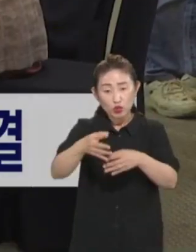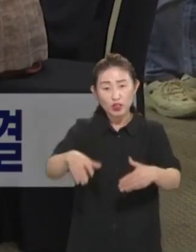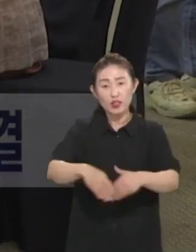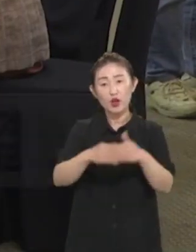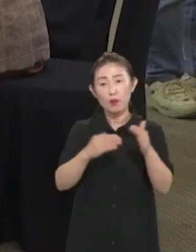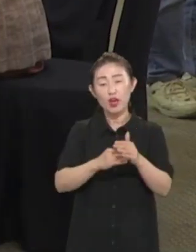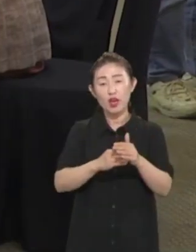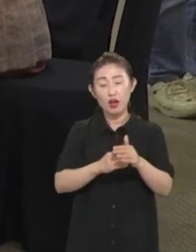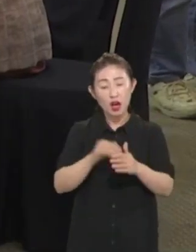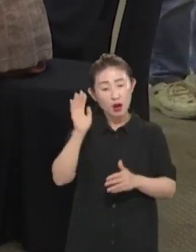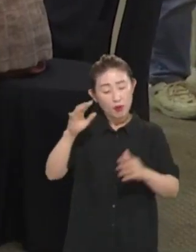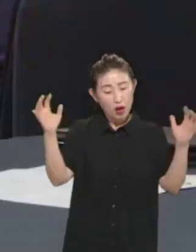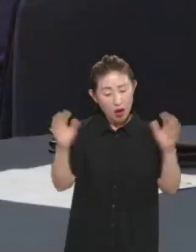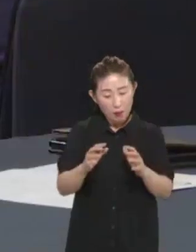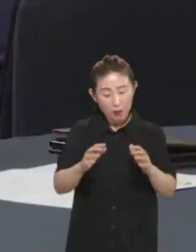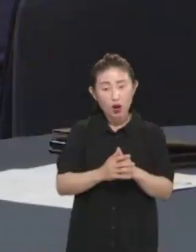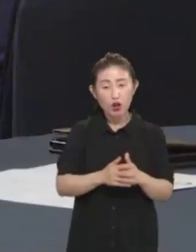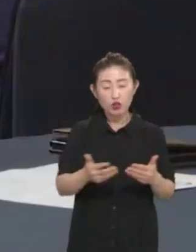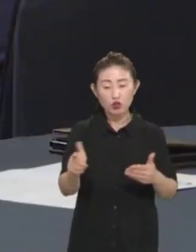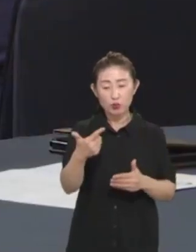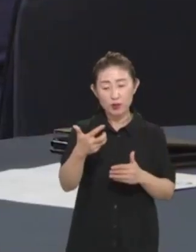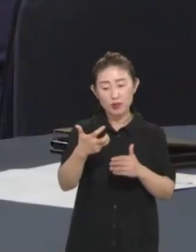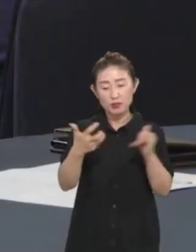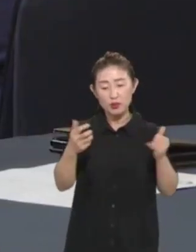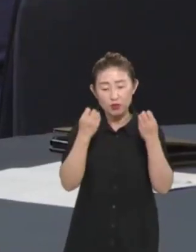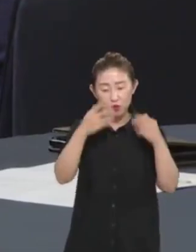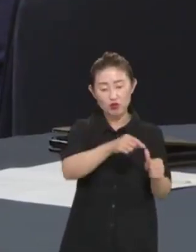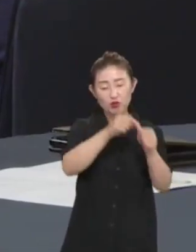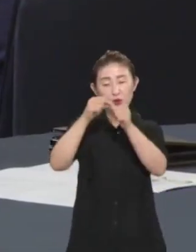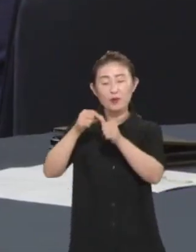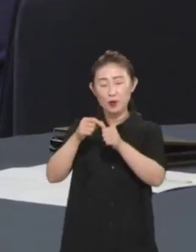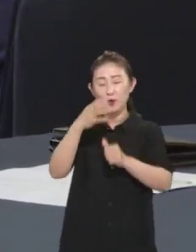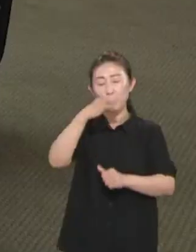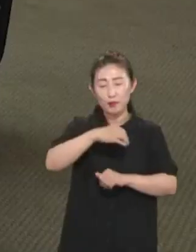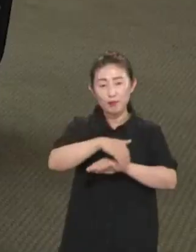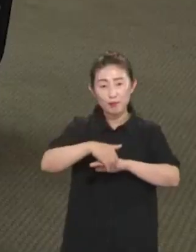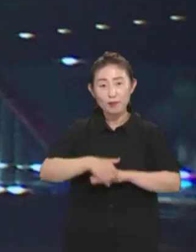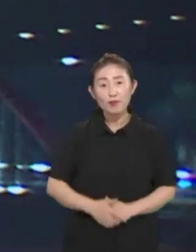모두 680여 명의 신규 채용이 이어질 걸로 예상됩니다.